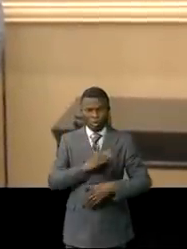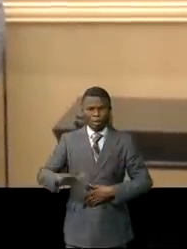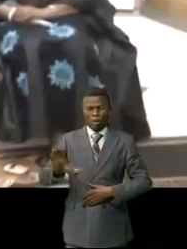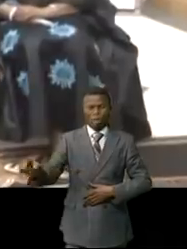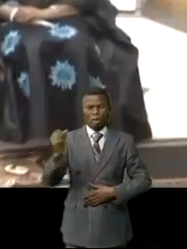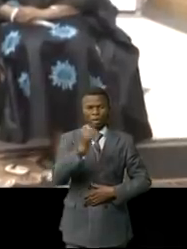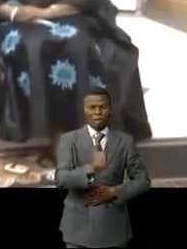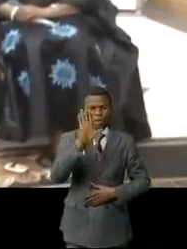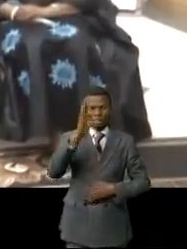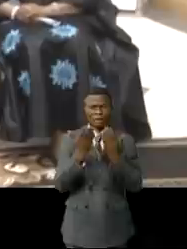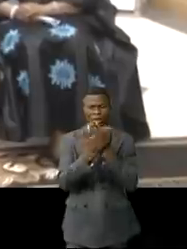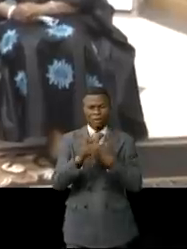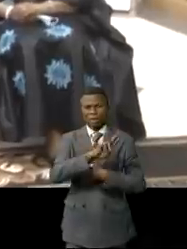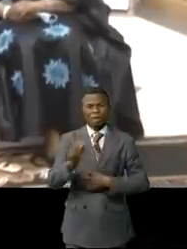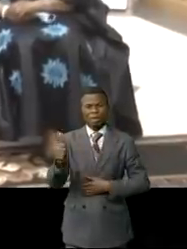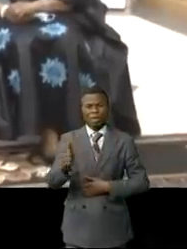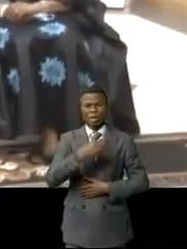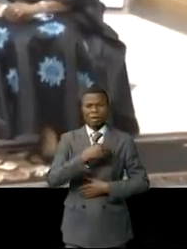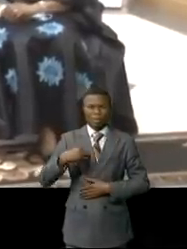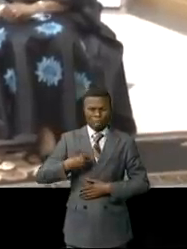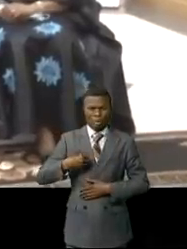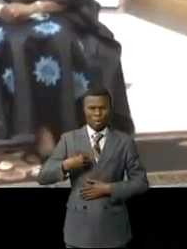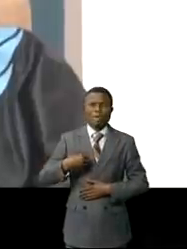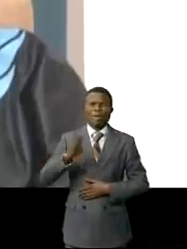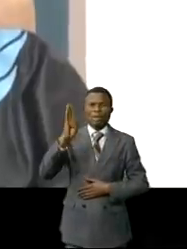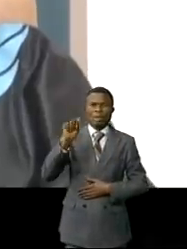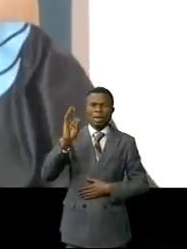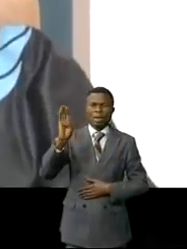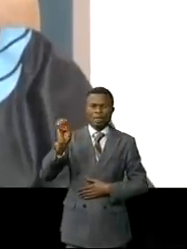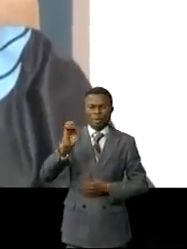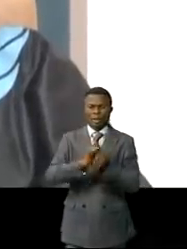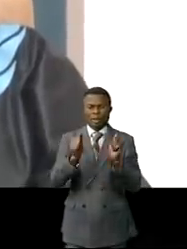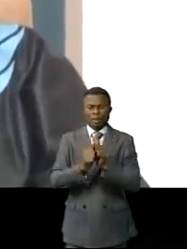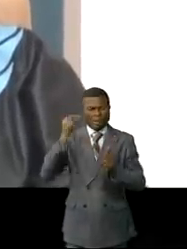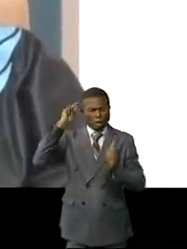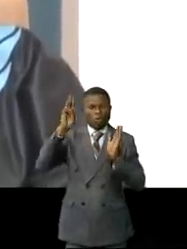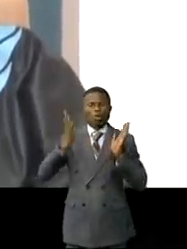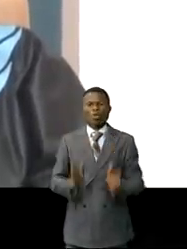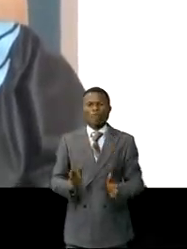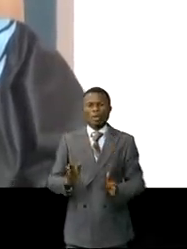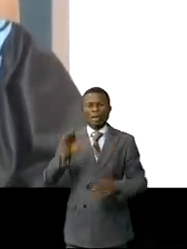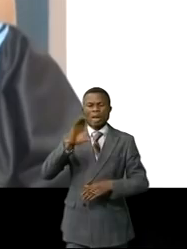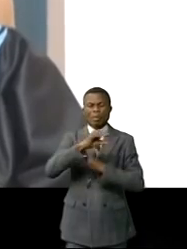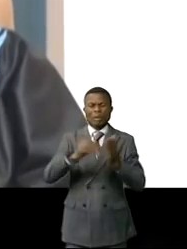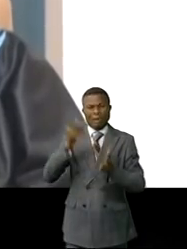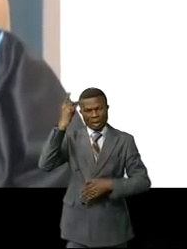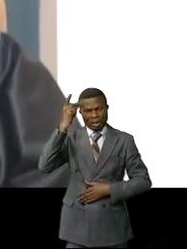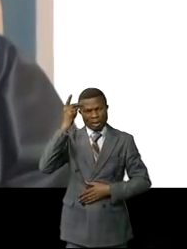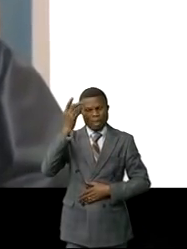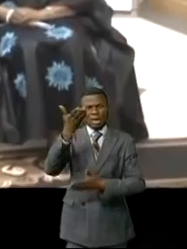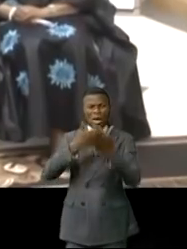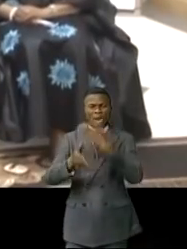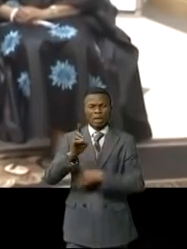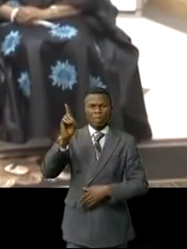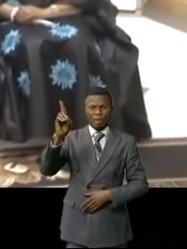le 5 juillet 2021 Madame Malangu Kabedi Mbui aux fonctions de gouverneur de la Banque centrale du Congo, succédant à